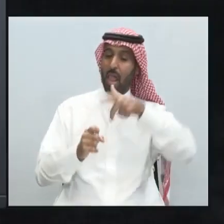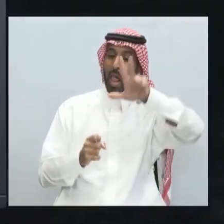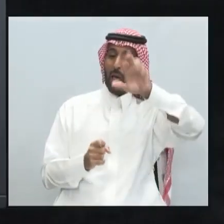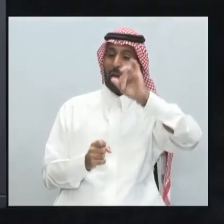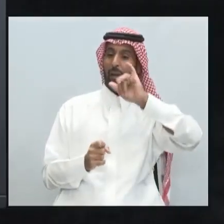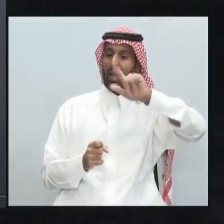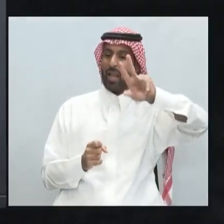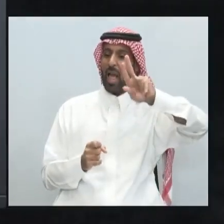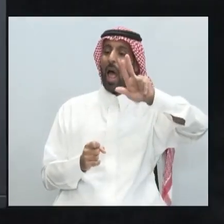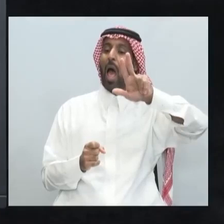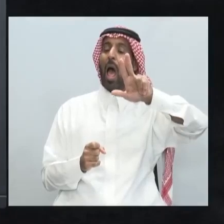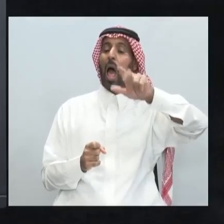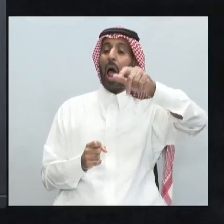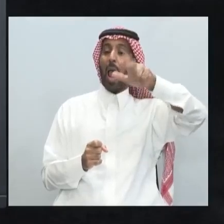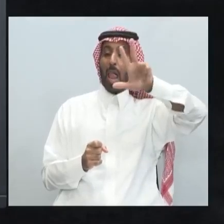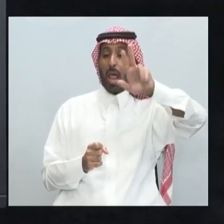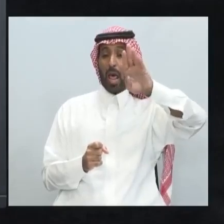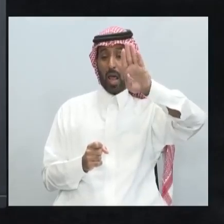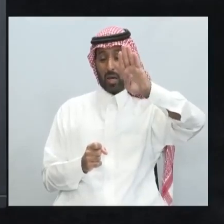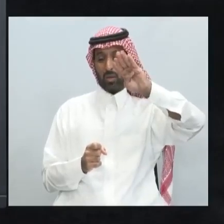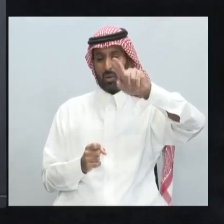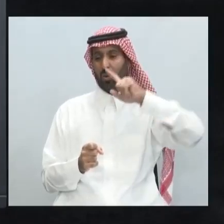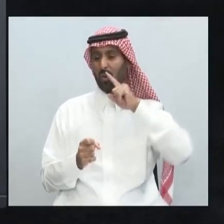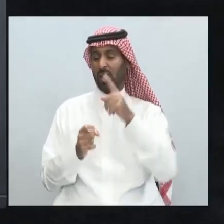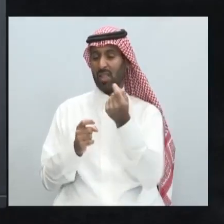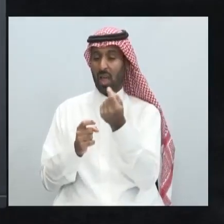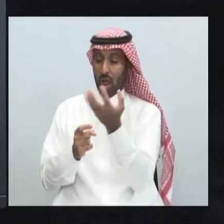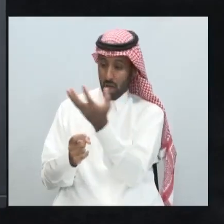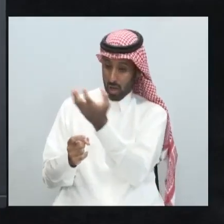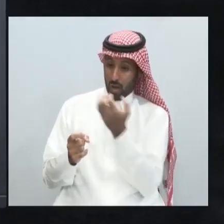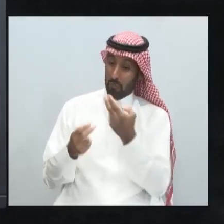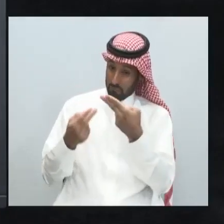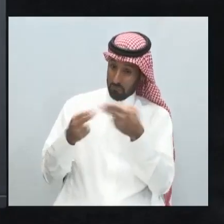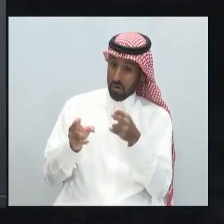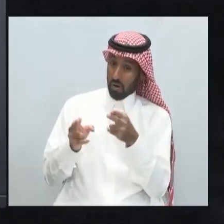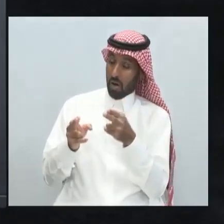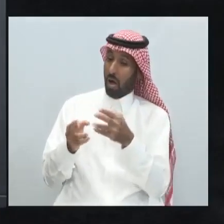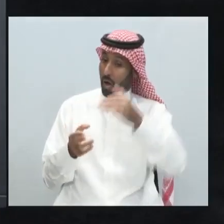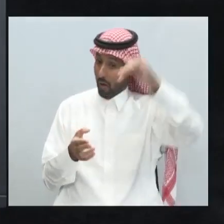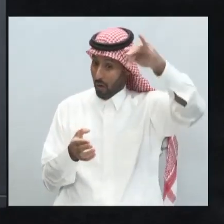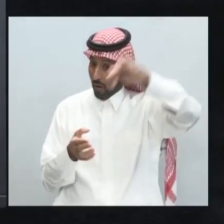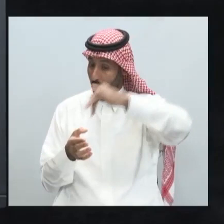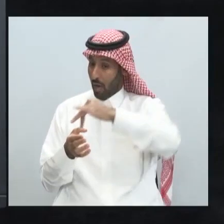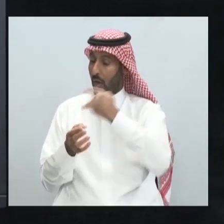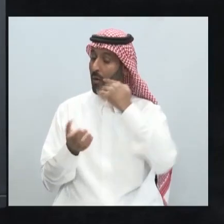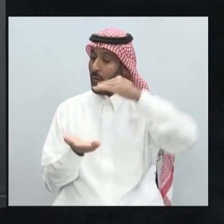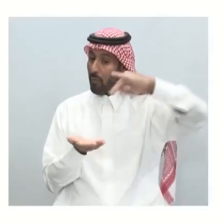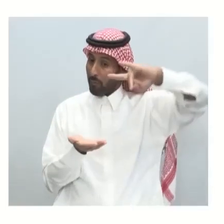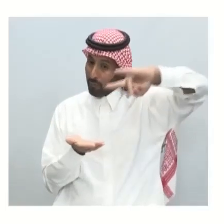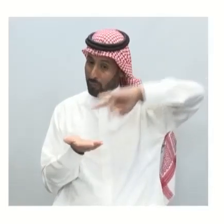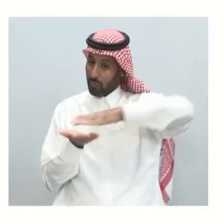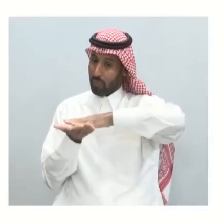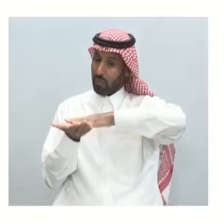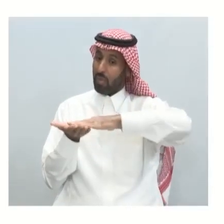لقابل الذره على استقبال الالكترون كانها مطار كانها مطار اذا هي